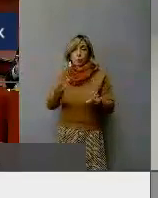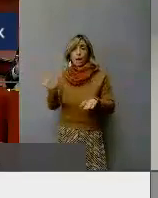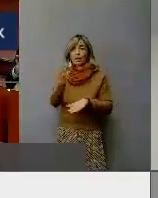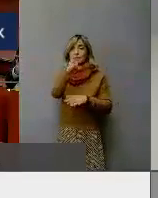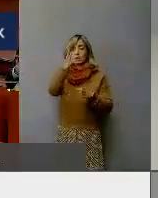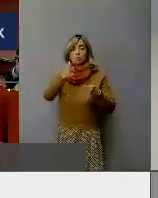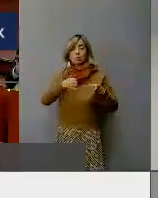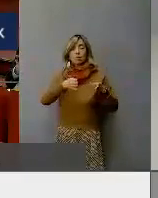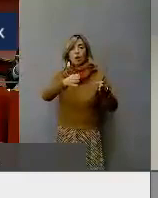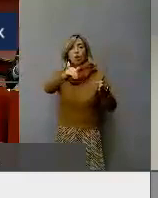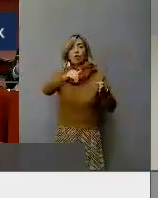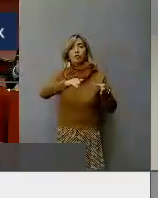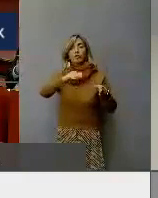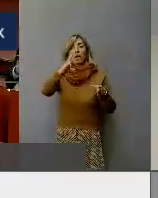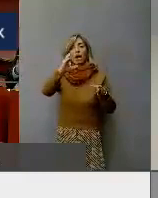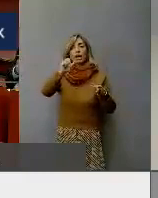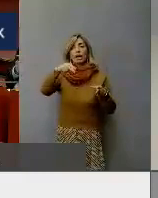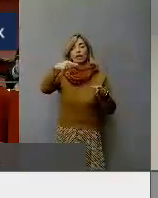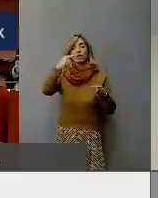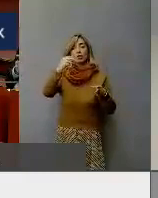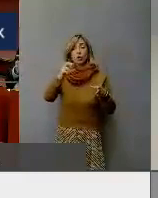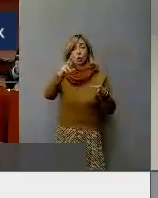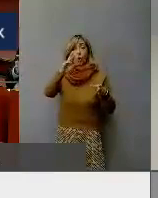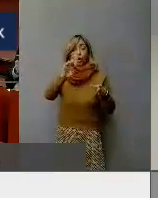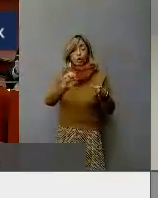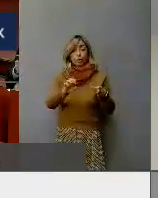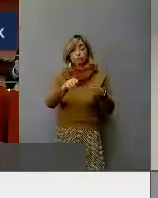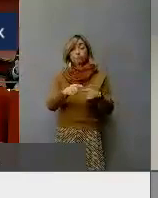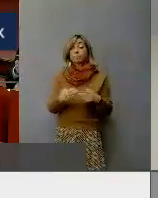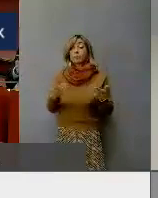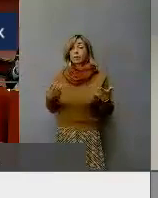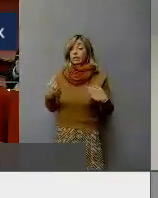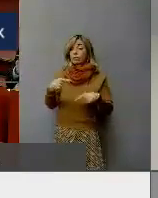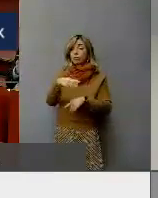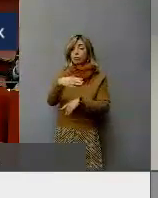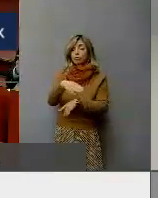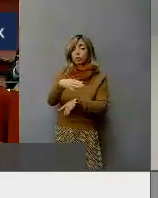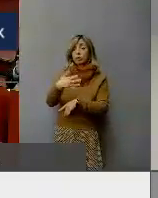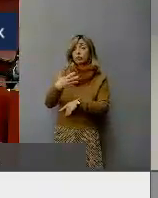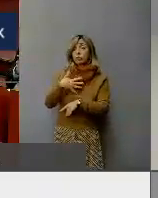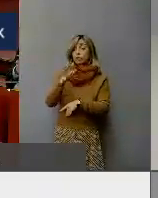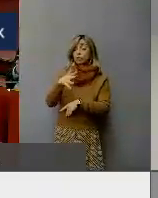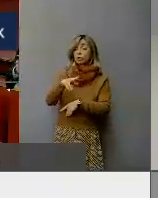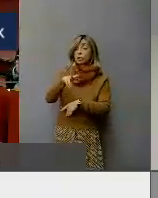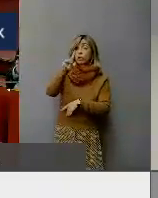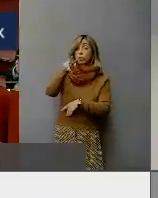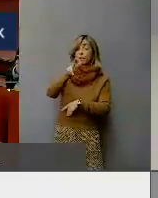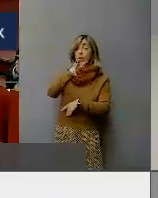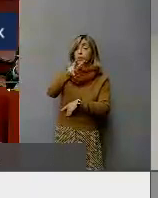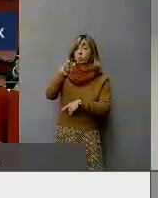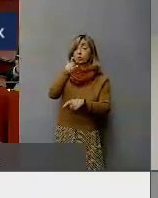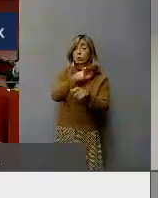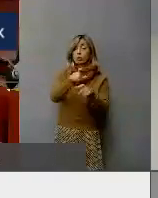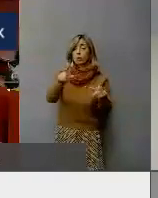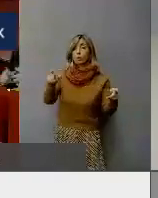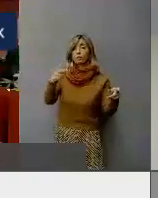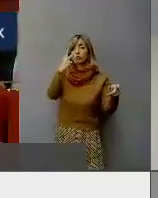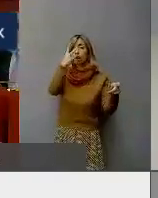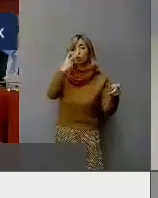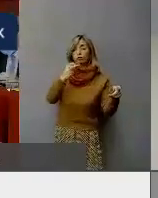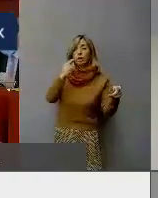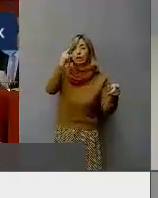cantore considerato che a genova ci sono circa 2.200 tra non vedenti ed ipovedenti e